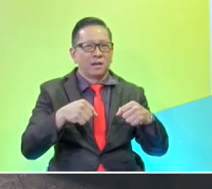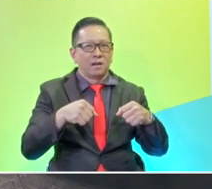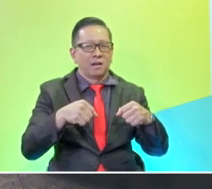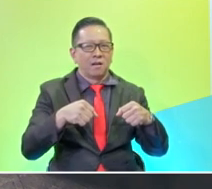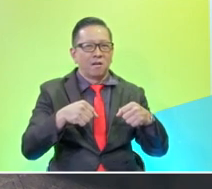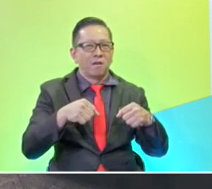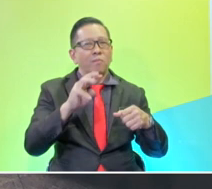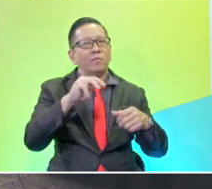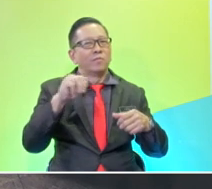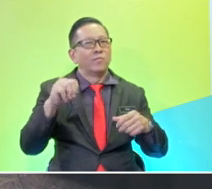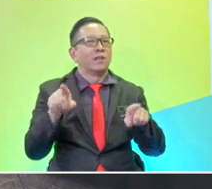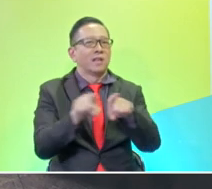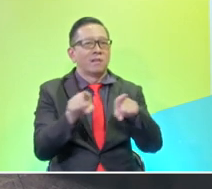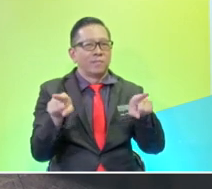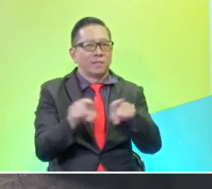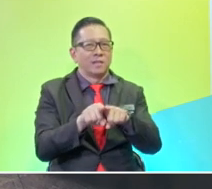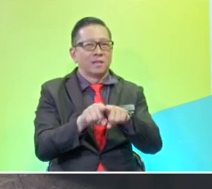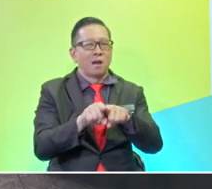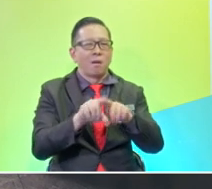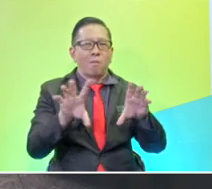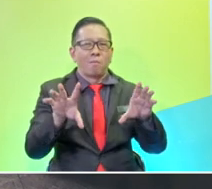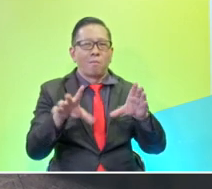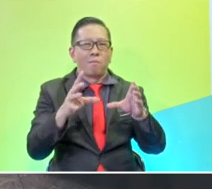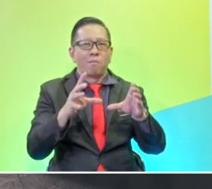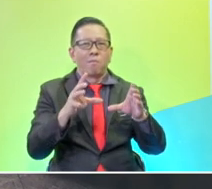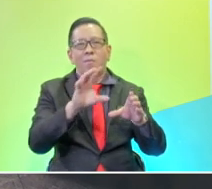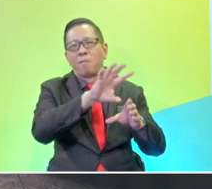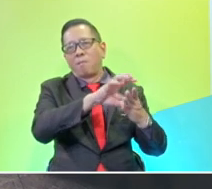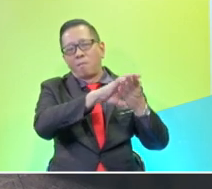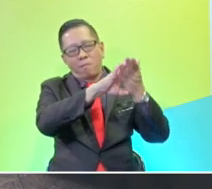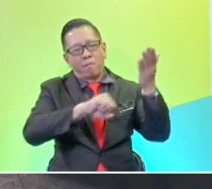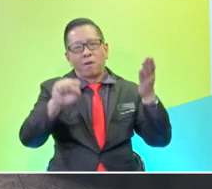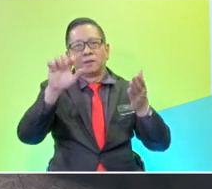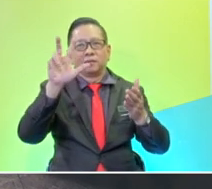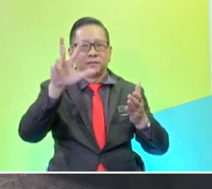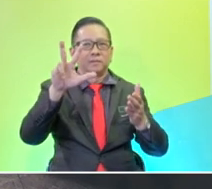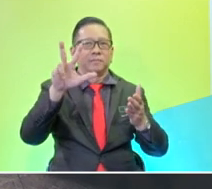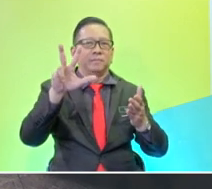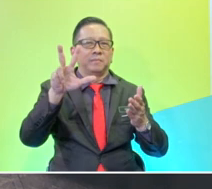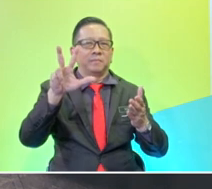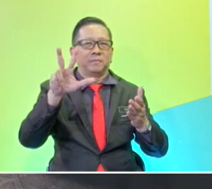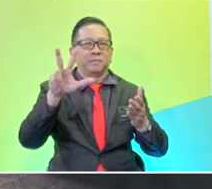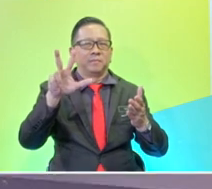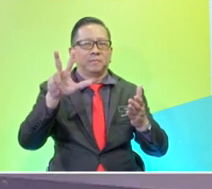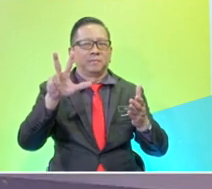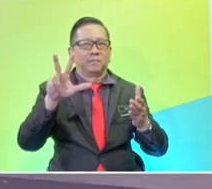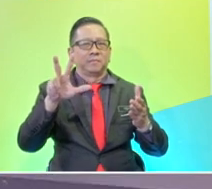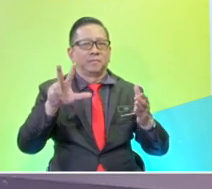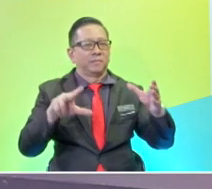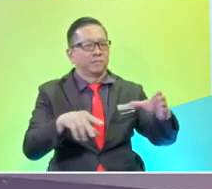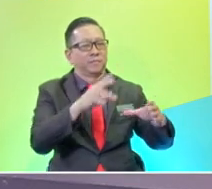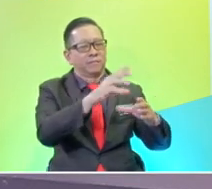rumah sama-sama buangkan tiga keluarkan tiga biji buah daripada dikumpulin tuh oke itu dulu saya buat ya Iya